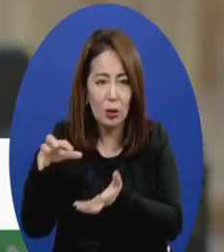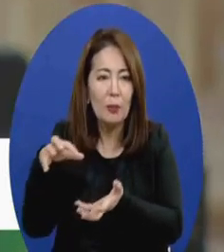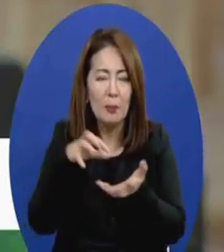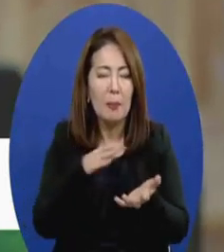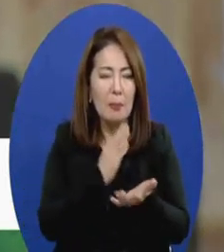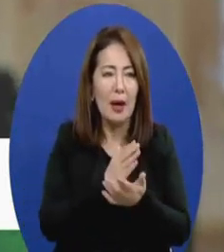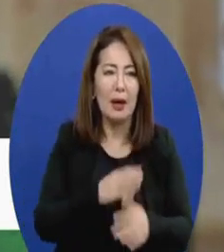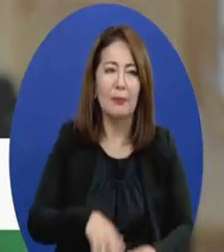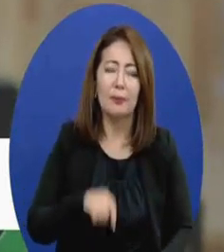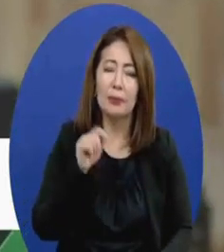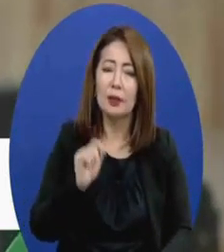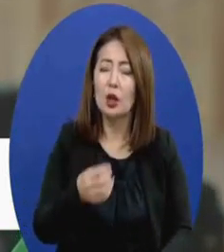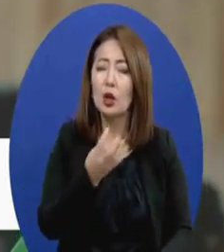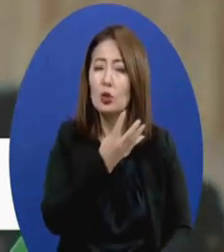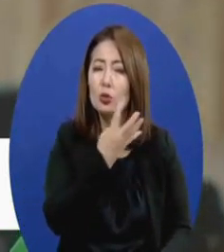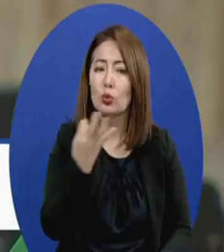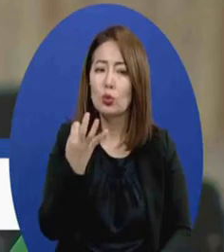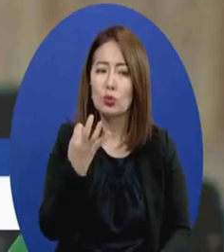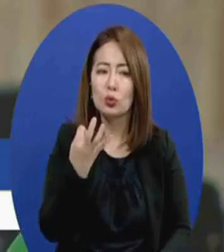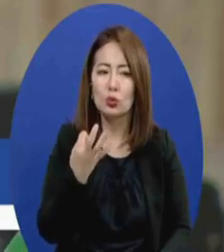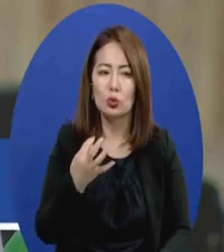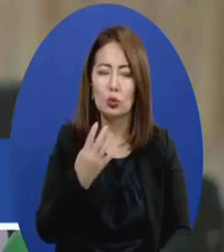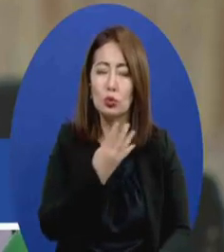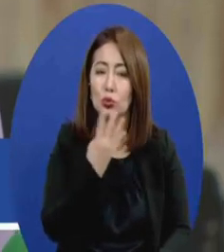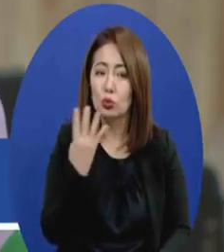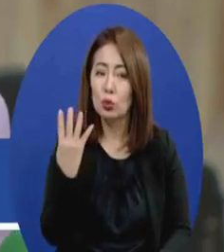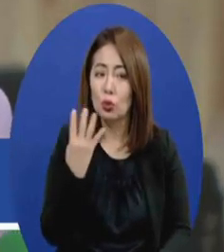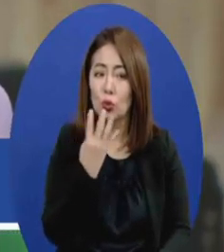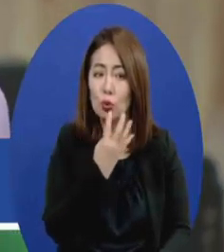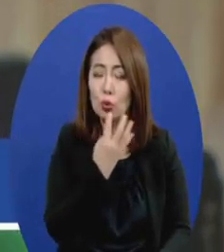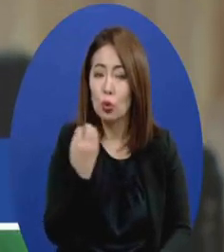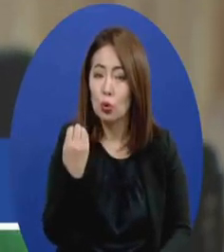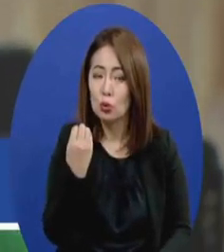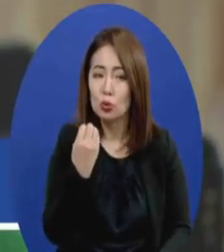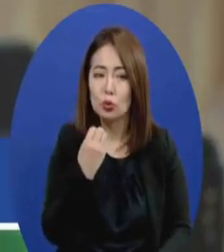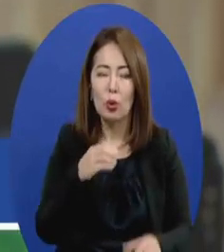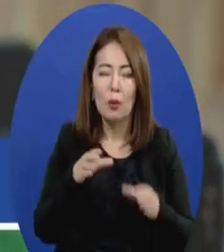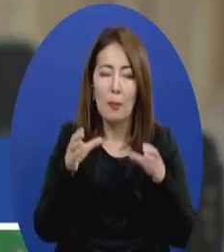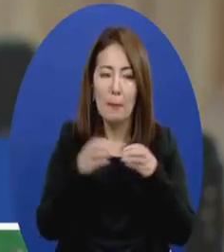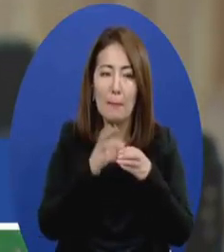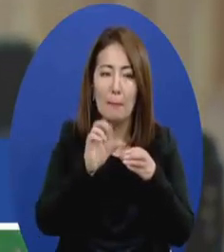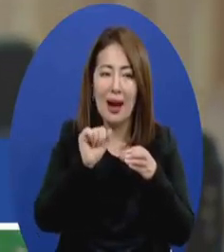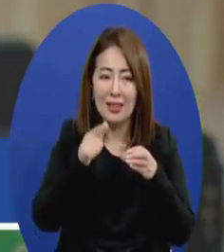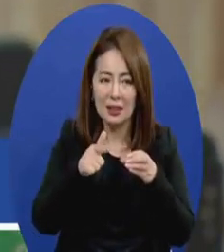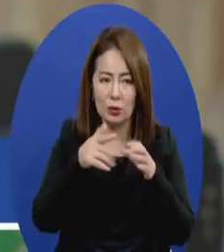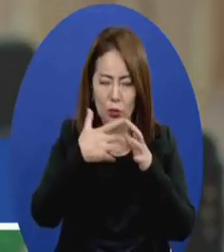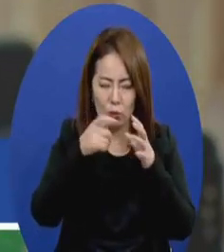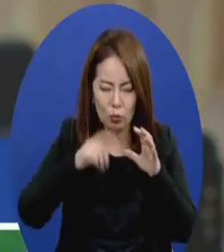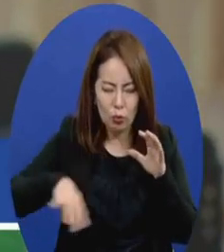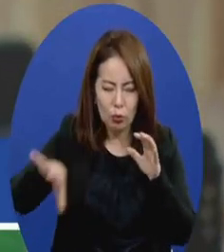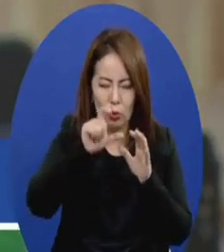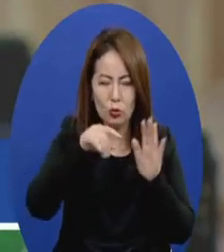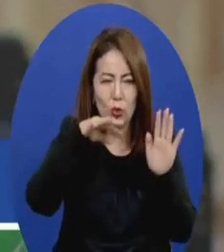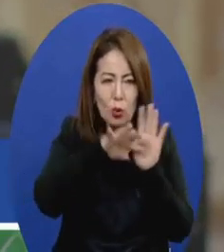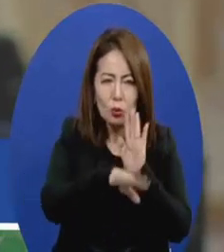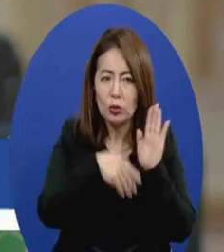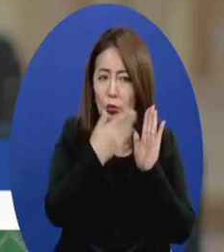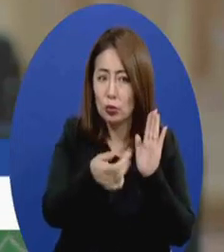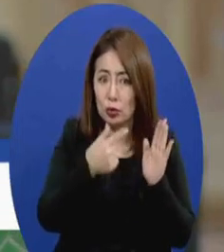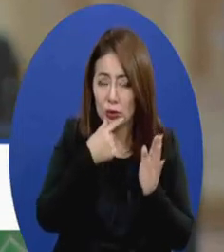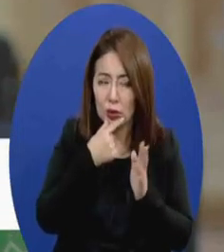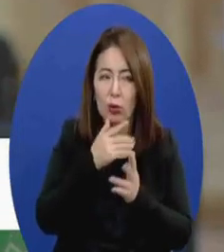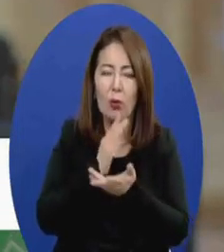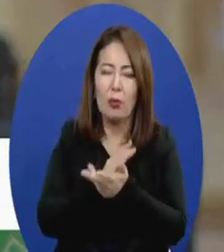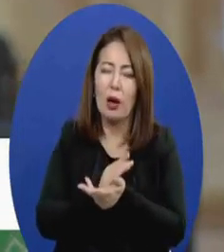мөн өмсдөг болон дэвсдэг живх гар ариутгагч хуурай бол нойтон салфетик дотор хувцас оймс зэрэг байнгын асаргаатай иргэдэд өдөр